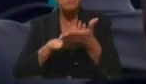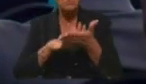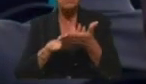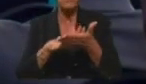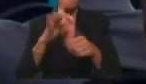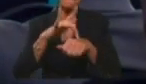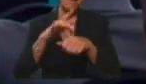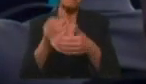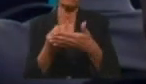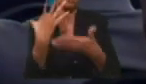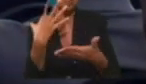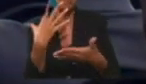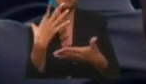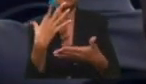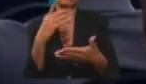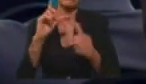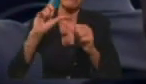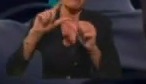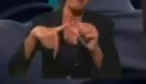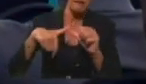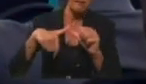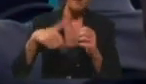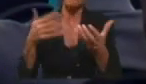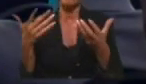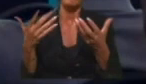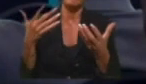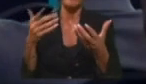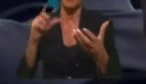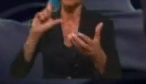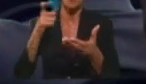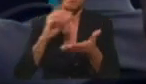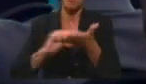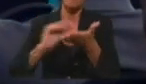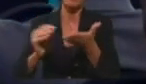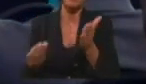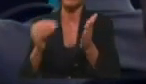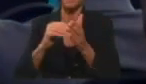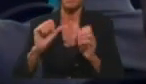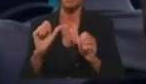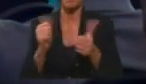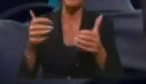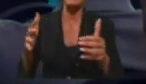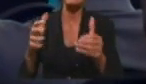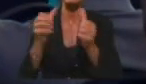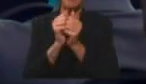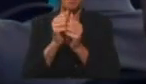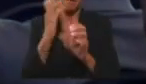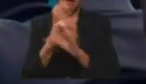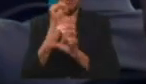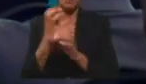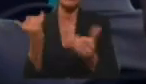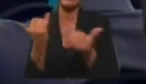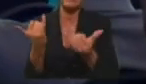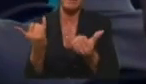wyskoczy, ale też do końca nie wie, co w ogóle wpisać w tą wyszukiwarkę, żeby znaleźć to, co szuka, tak więc te wyniki